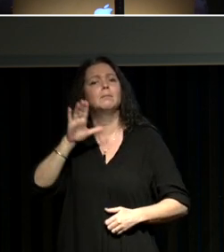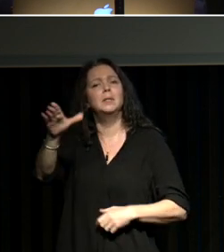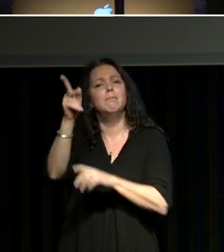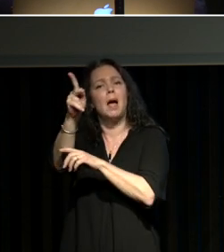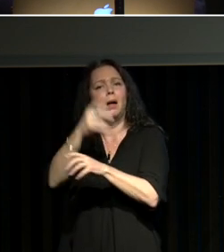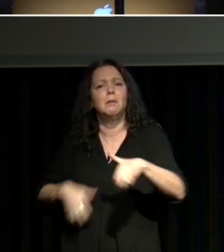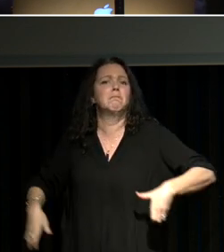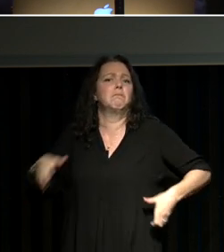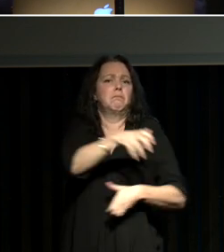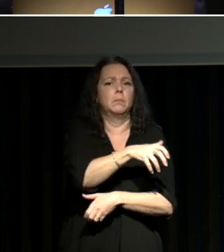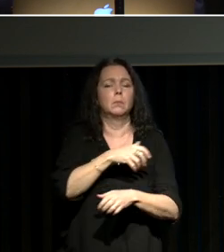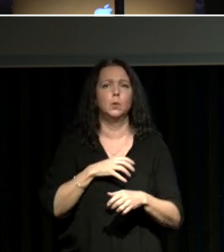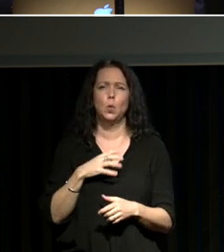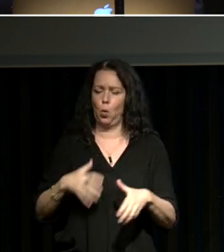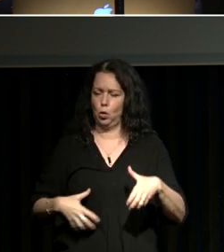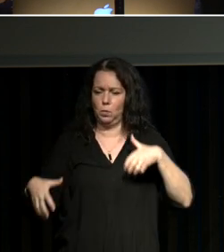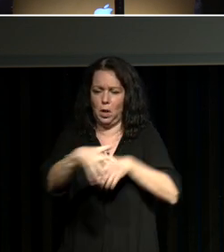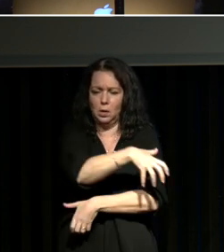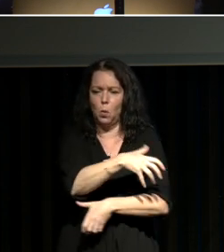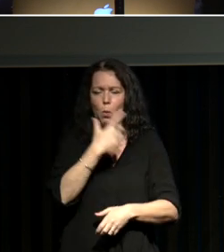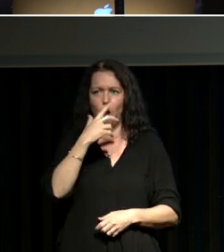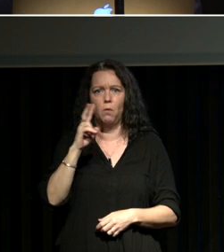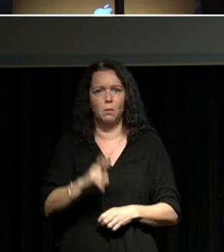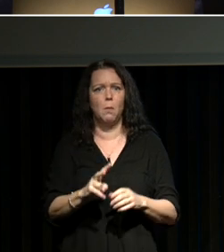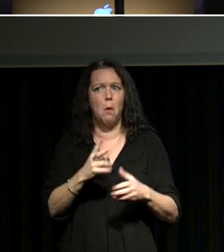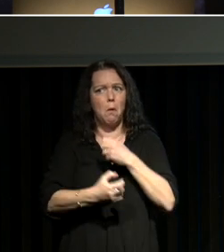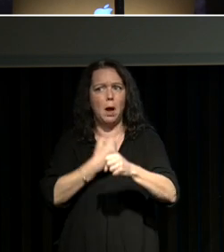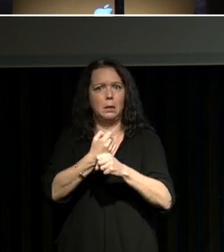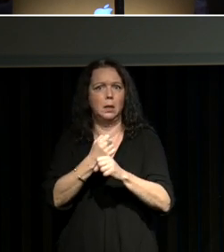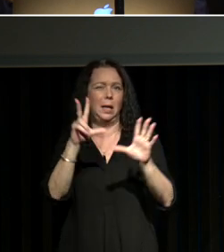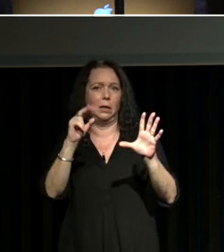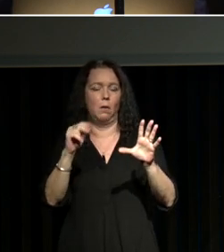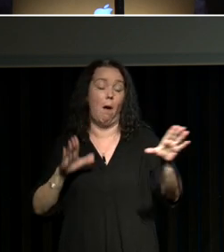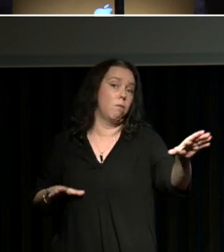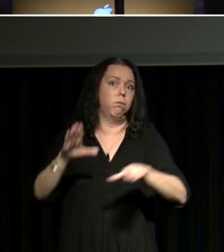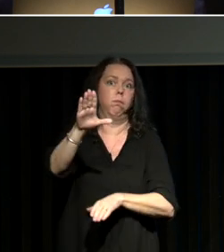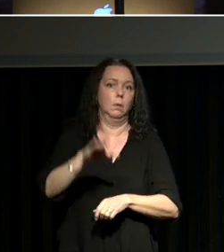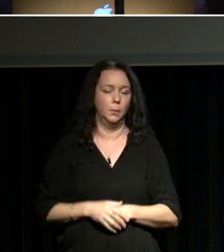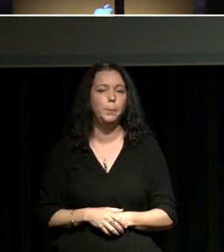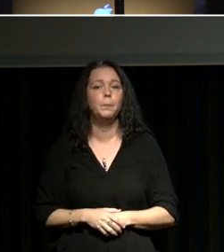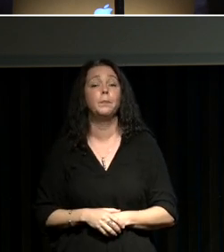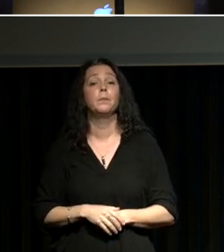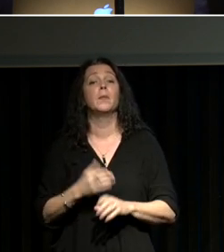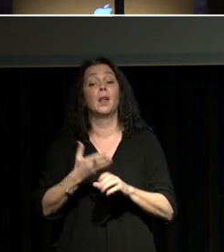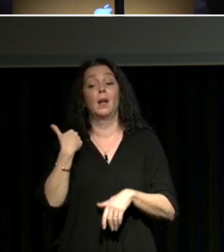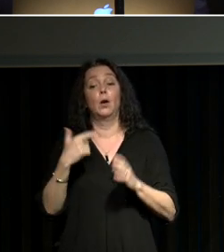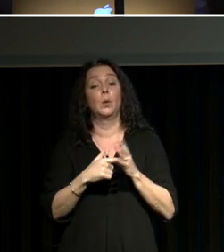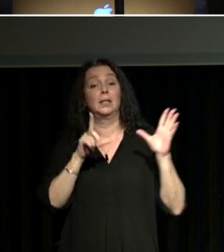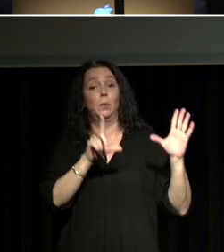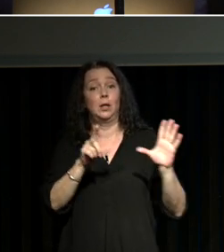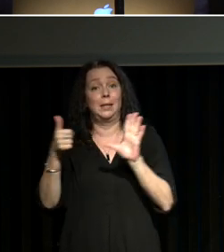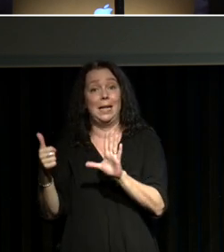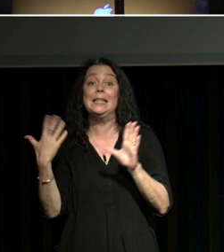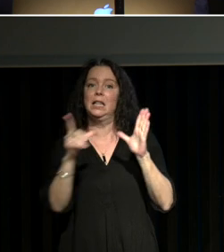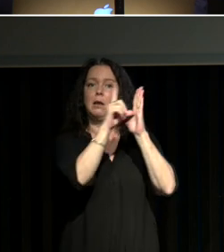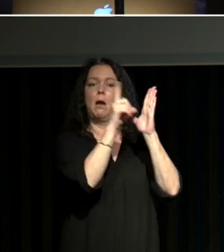Vraiment, les transplantations, ça commence à prendre vraiment son envol dans les années 80. Tout est dit dès 1976, et le cadre